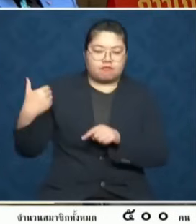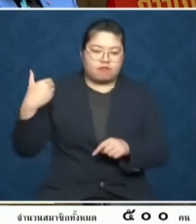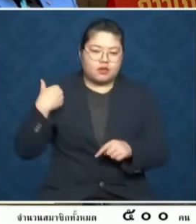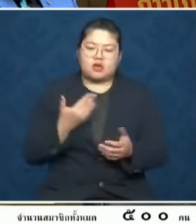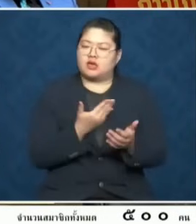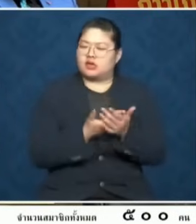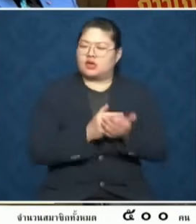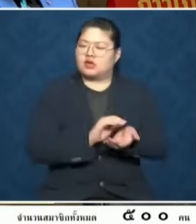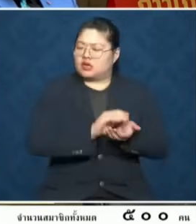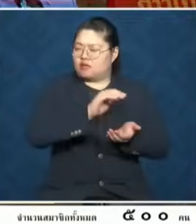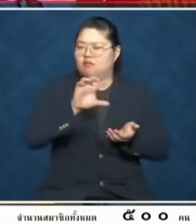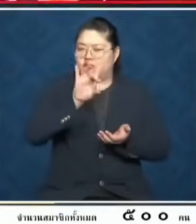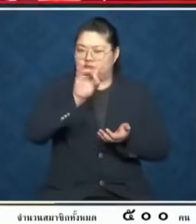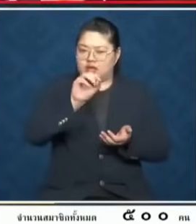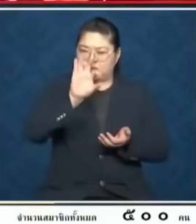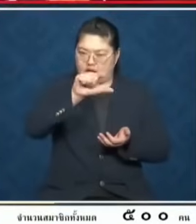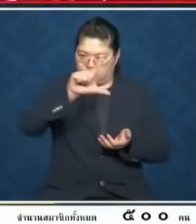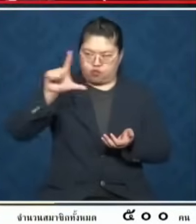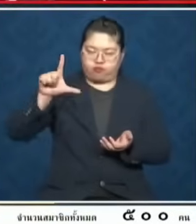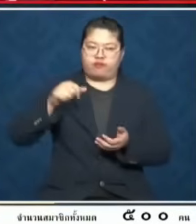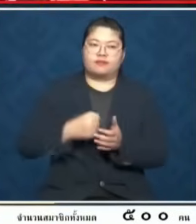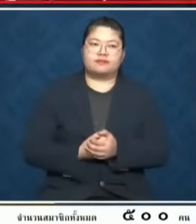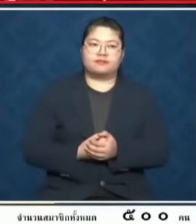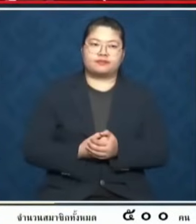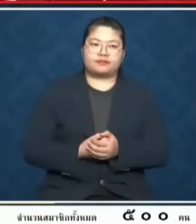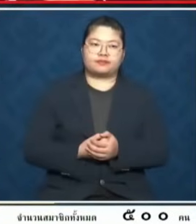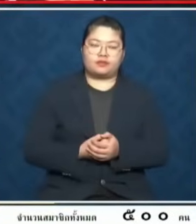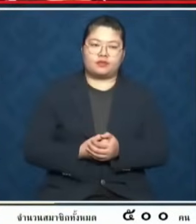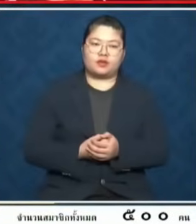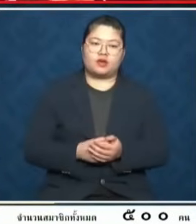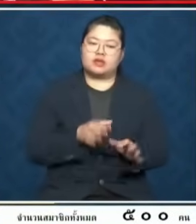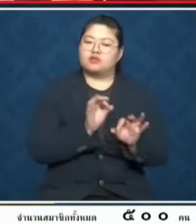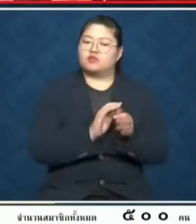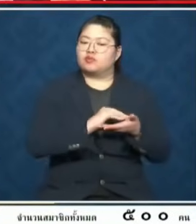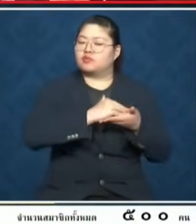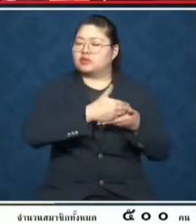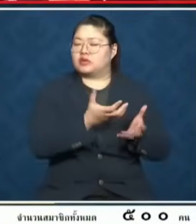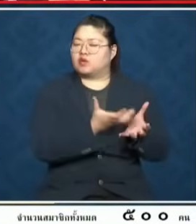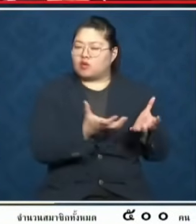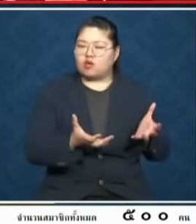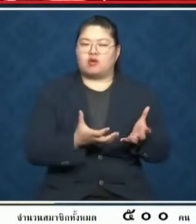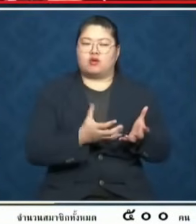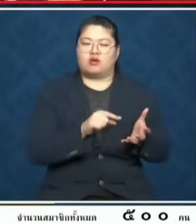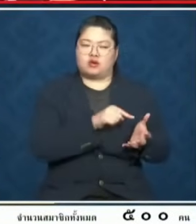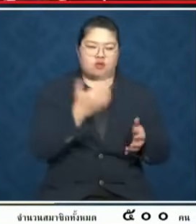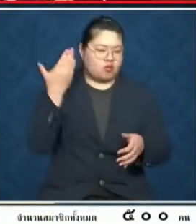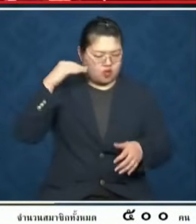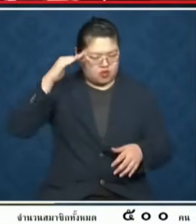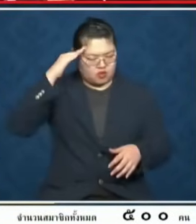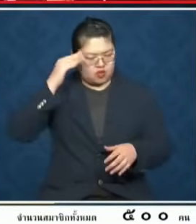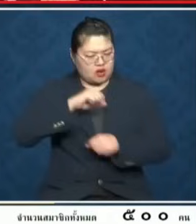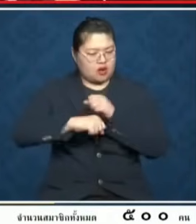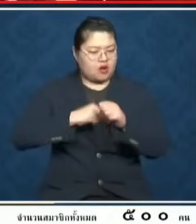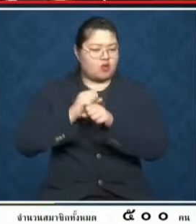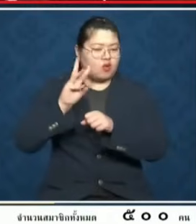89ล้านบาทและดิฉันยังพบบัญชีทรัพย์สินของอดีตผบทบที่เมื่อหลังกสิ